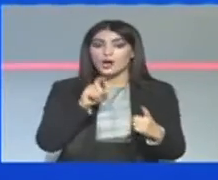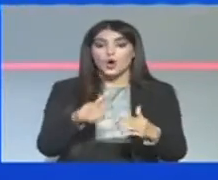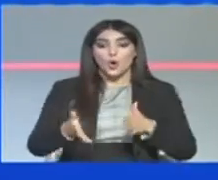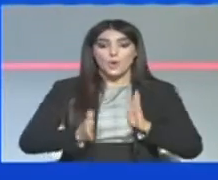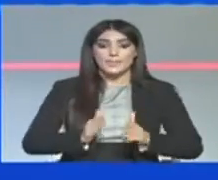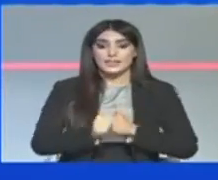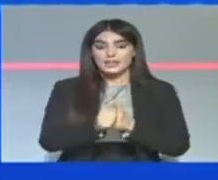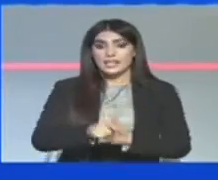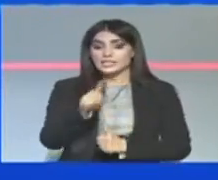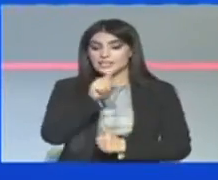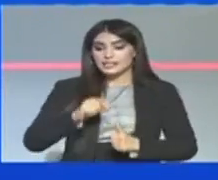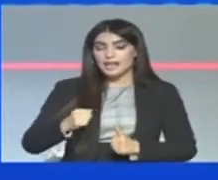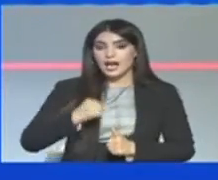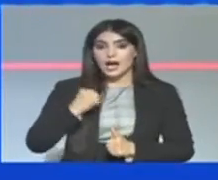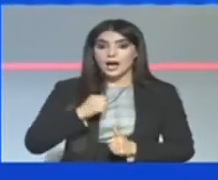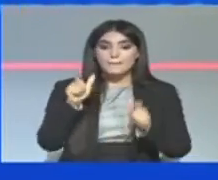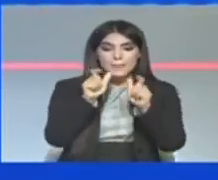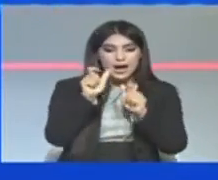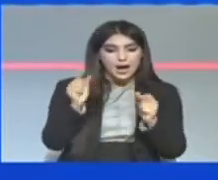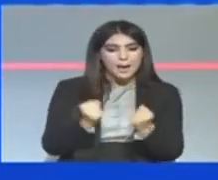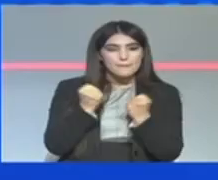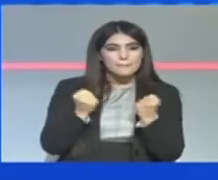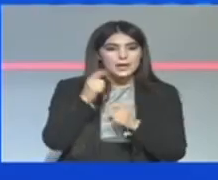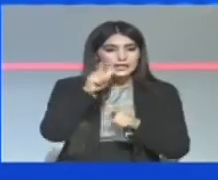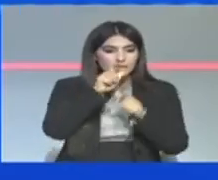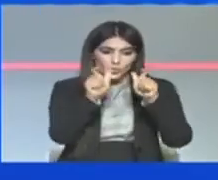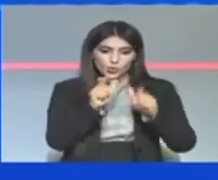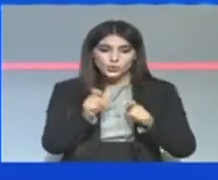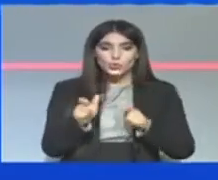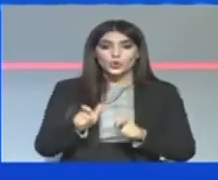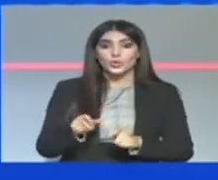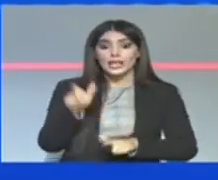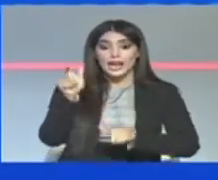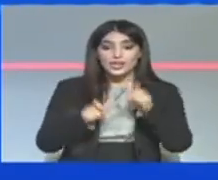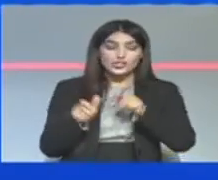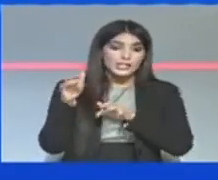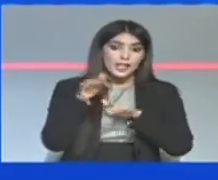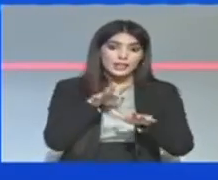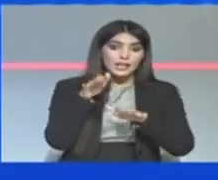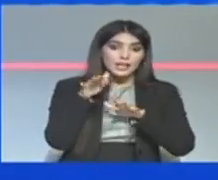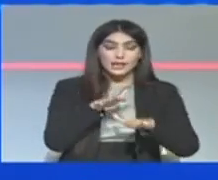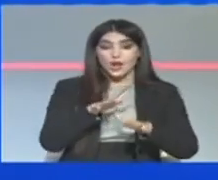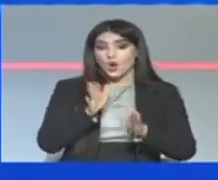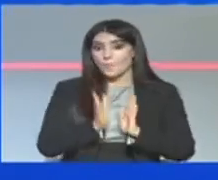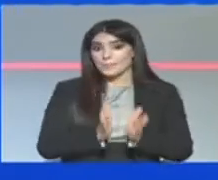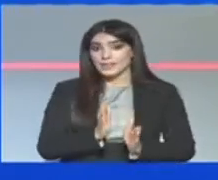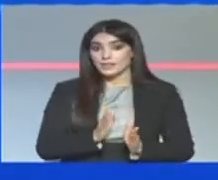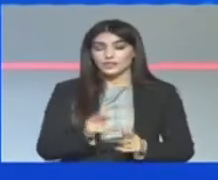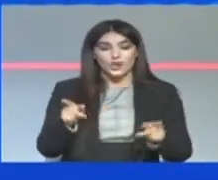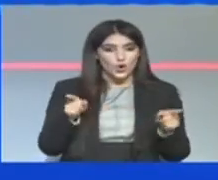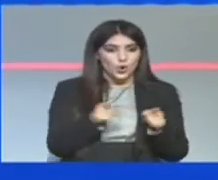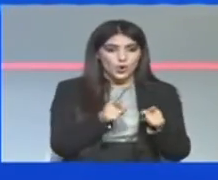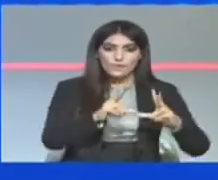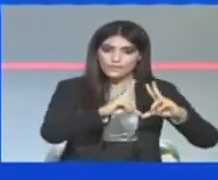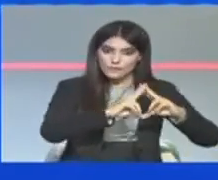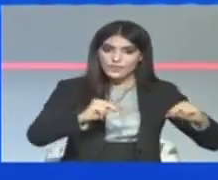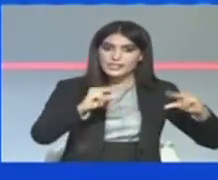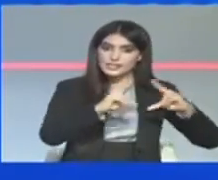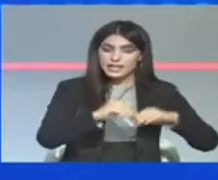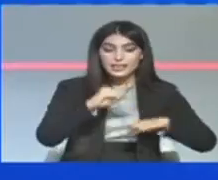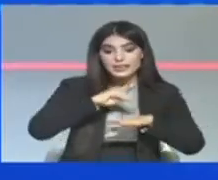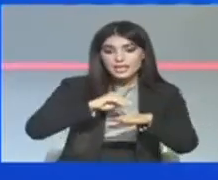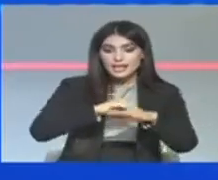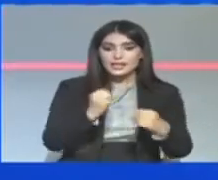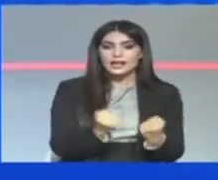حمله لتقصي هذا المرض في صفوف الوفدين على هذه المؤسسه الاستشفائيه ملخصه هذا اليوم التوع وين